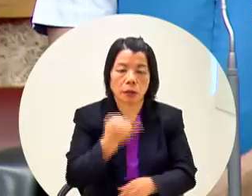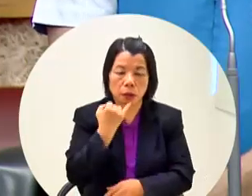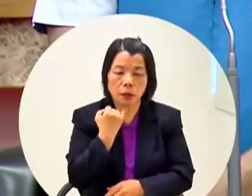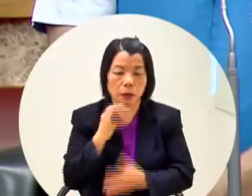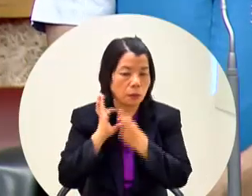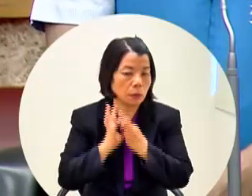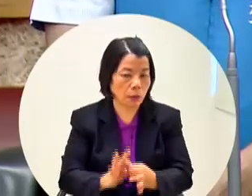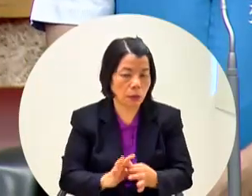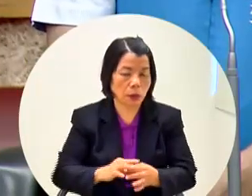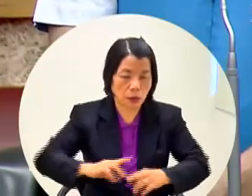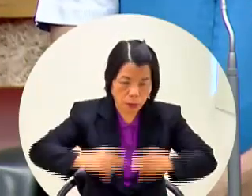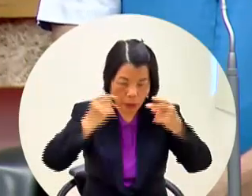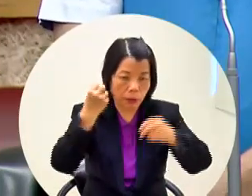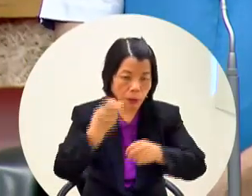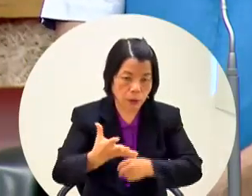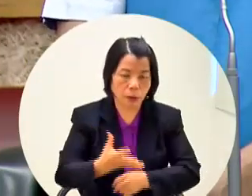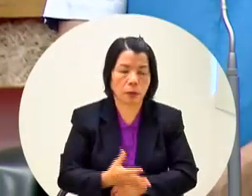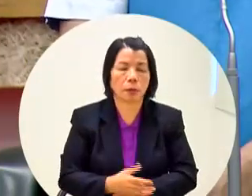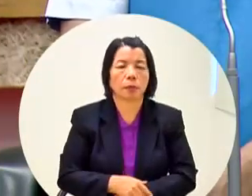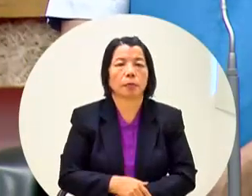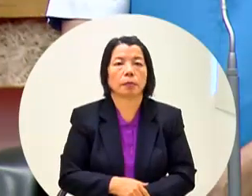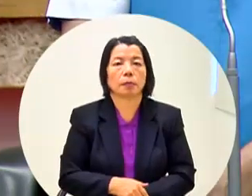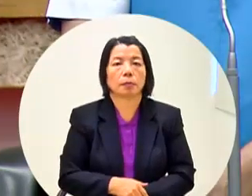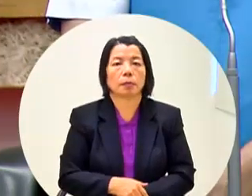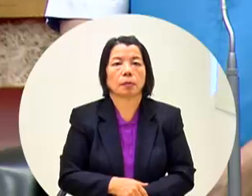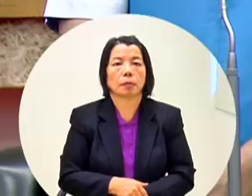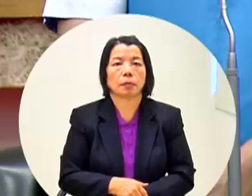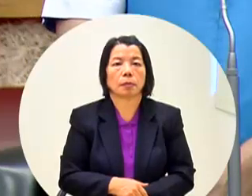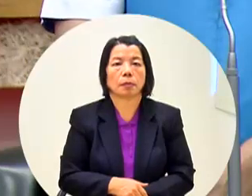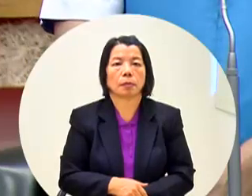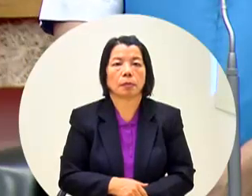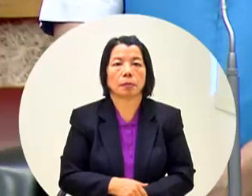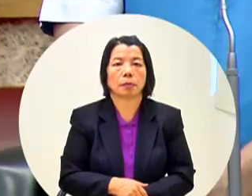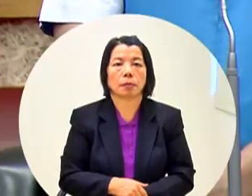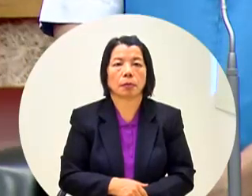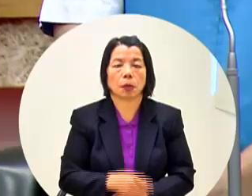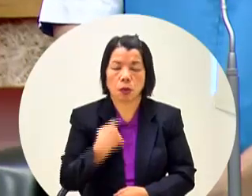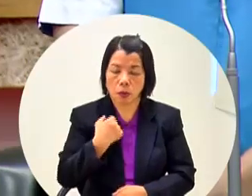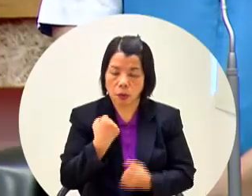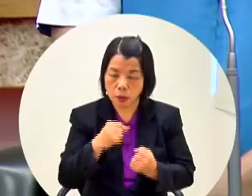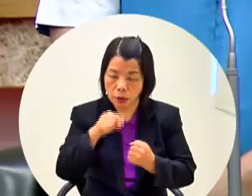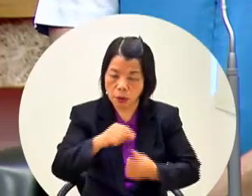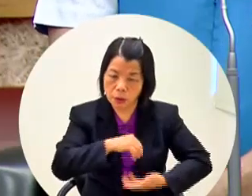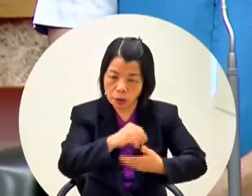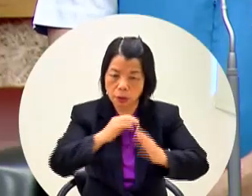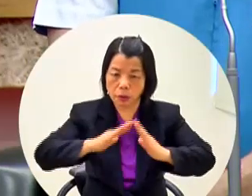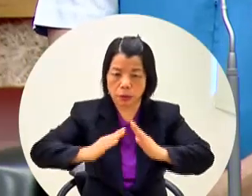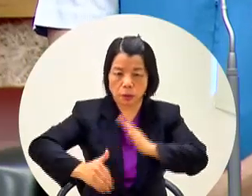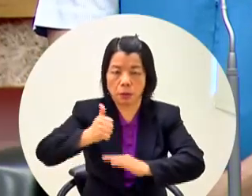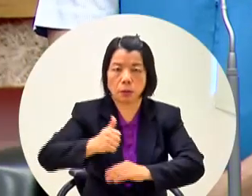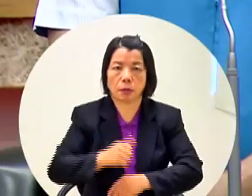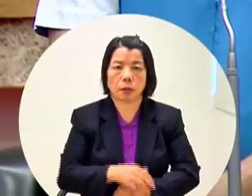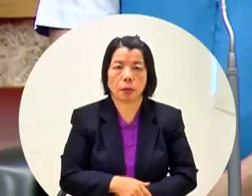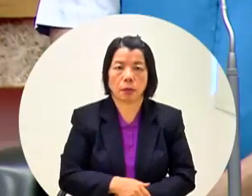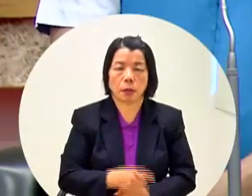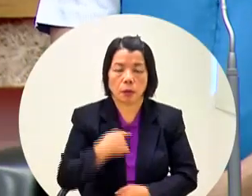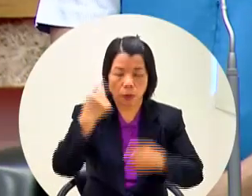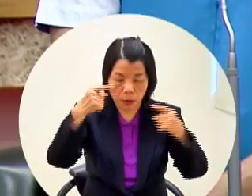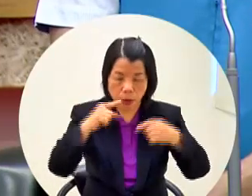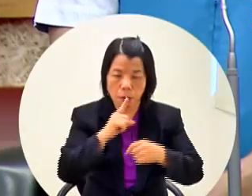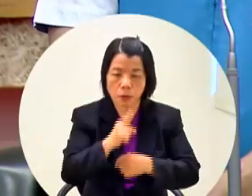更新，表示有这样的需要。那所以说我在这里建议市长，就是说我常常